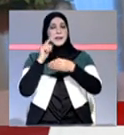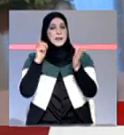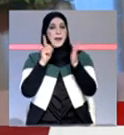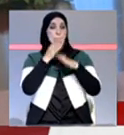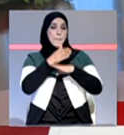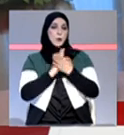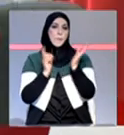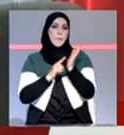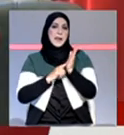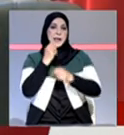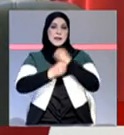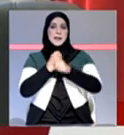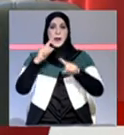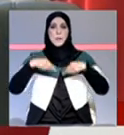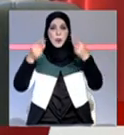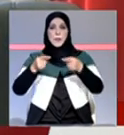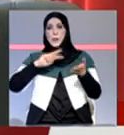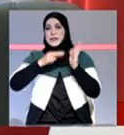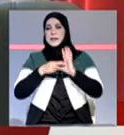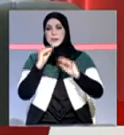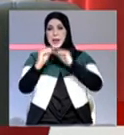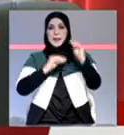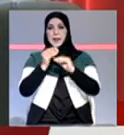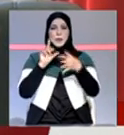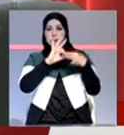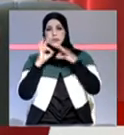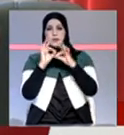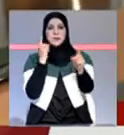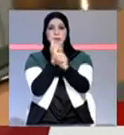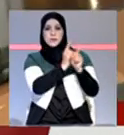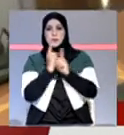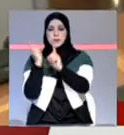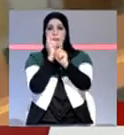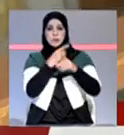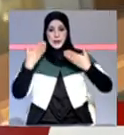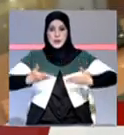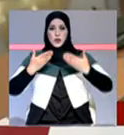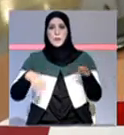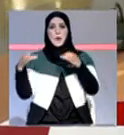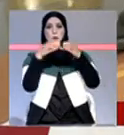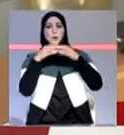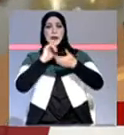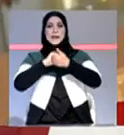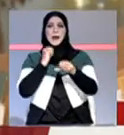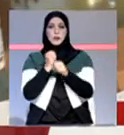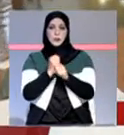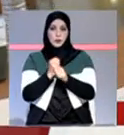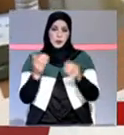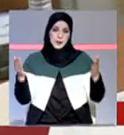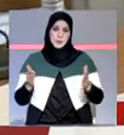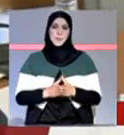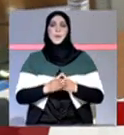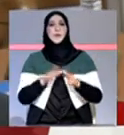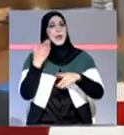المقبله ومخطط التنميه في اجراء سلسله من اللقاءات كانت اليوم مع وفد عن الاتحاد العام التونسي للشغل